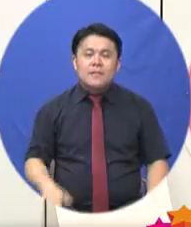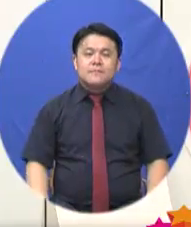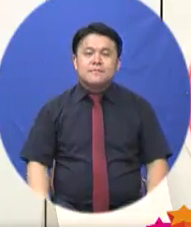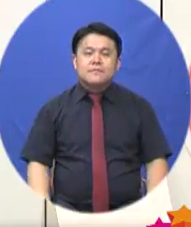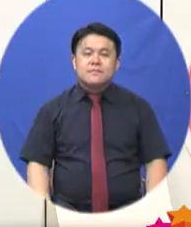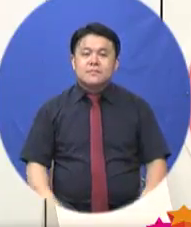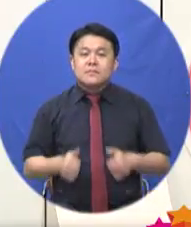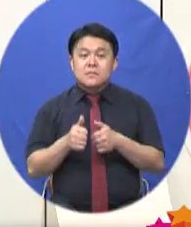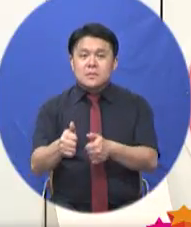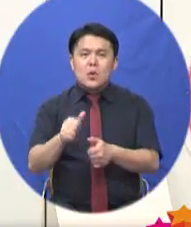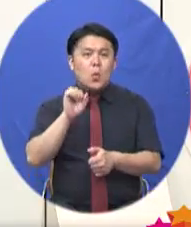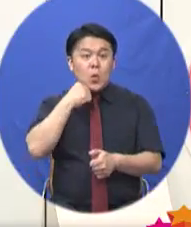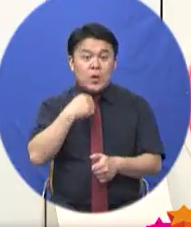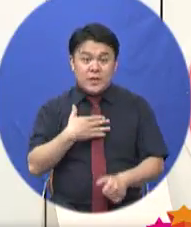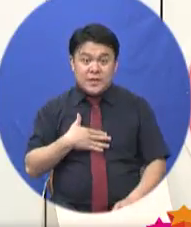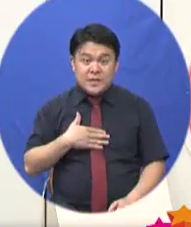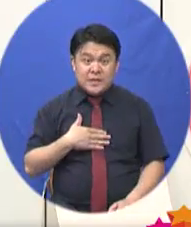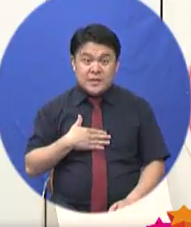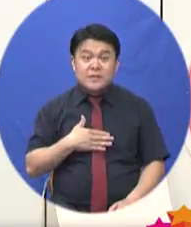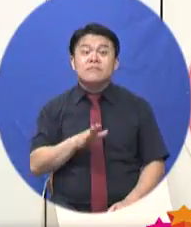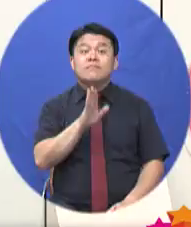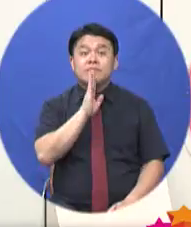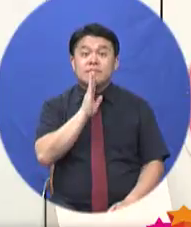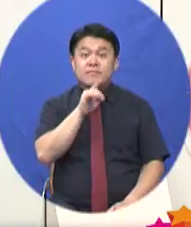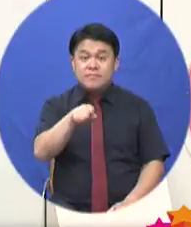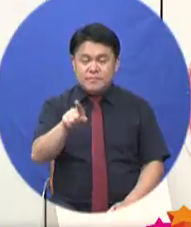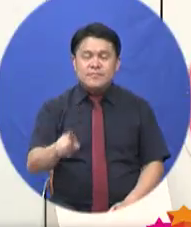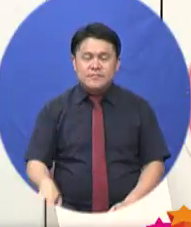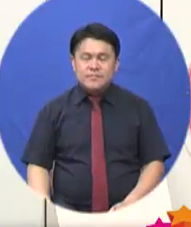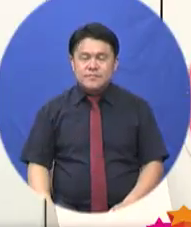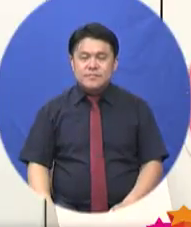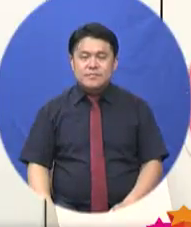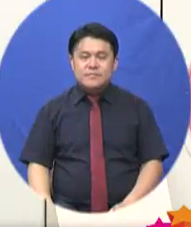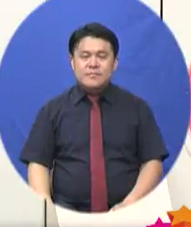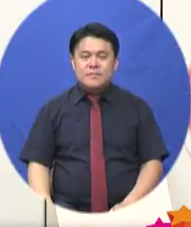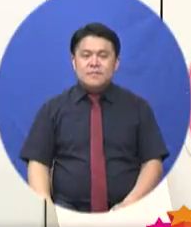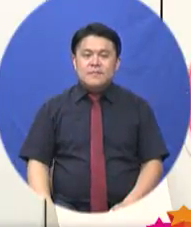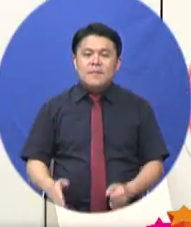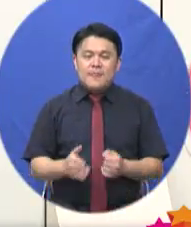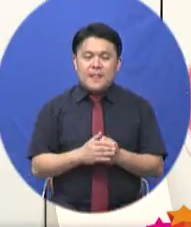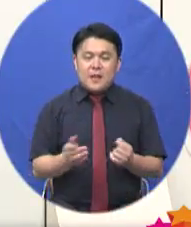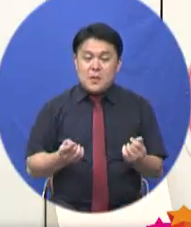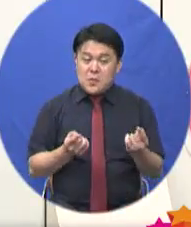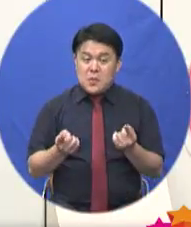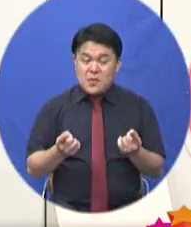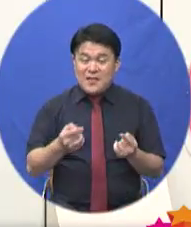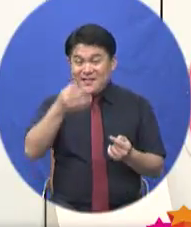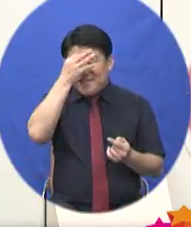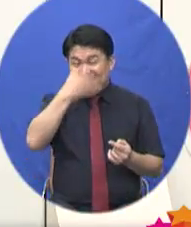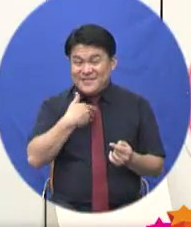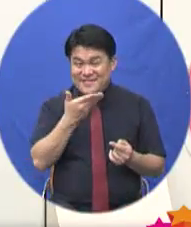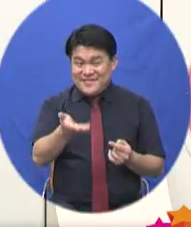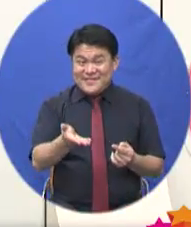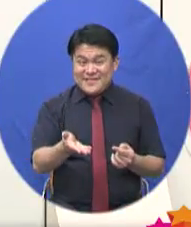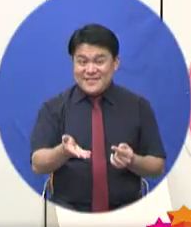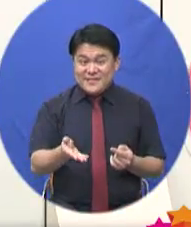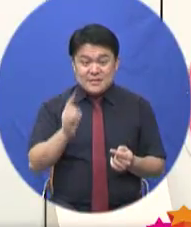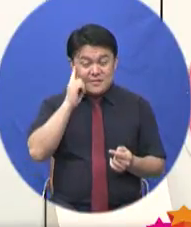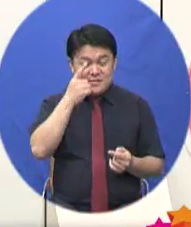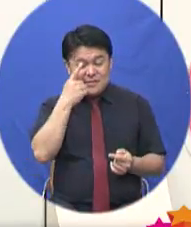예, 음악을 따라갈 수가 없어요. 박자도 틀리고. 박자도 틀리고요. 예, 예, 예. 그러니까 요거 요령을 알려드릴게요.